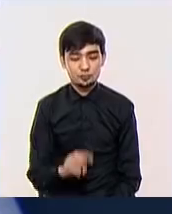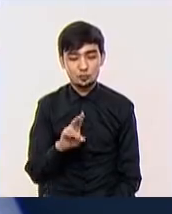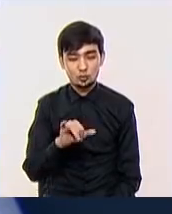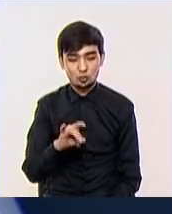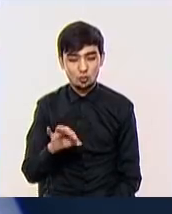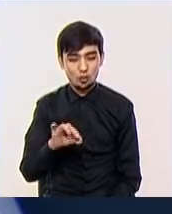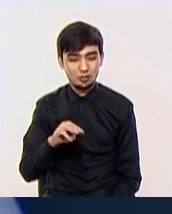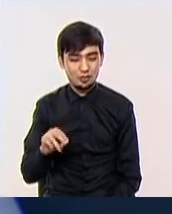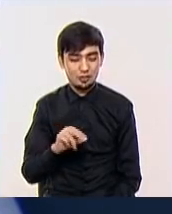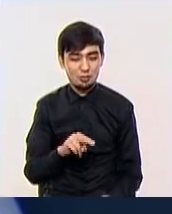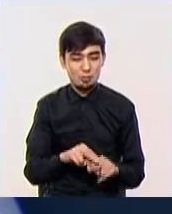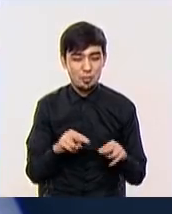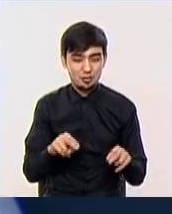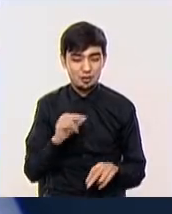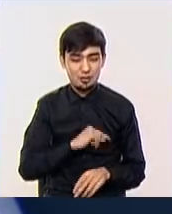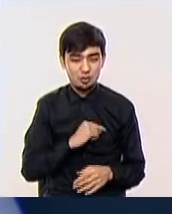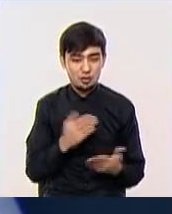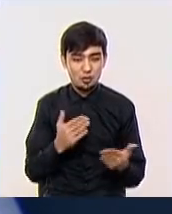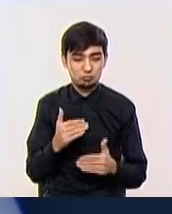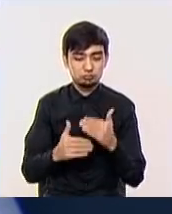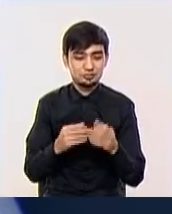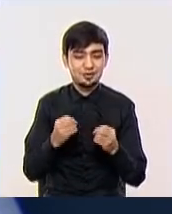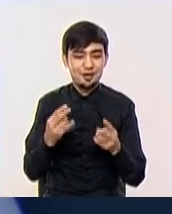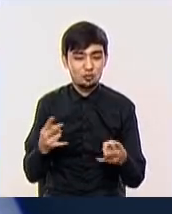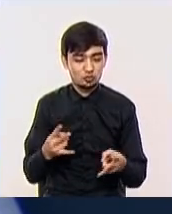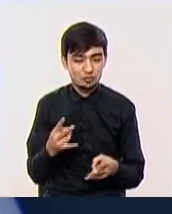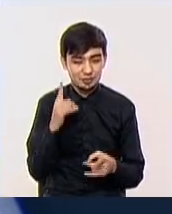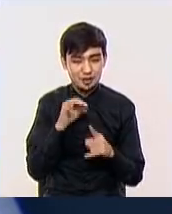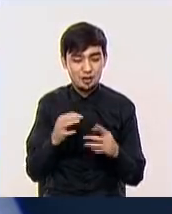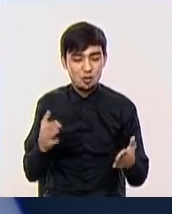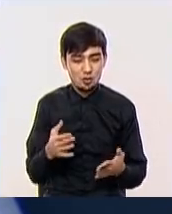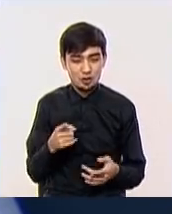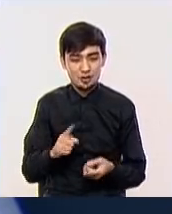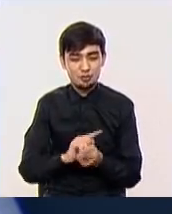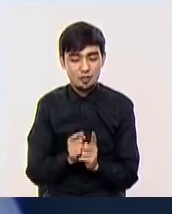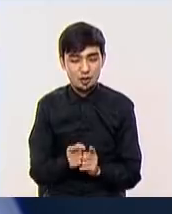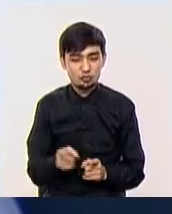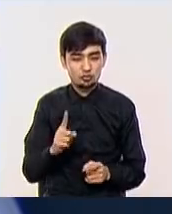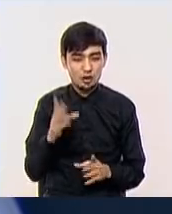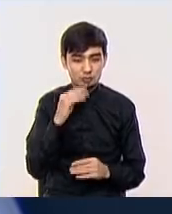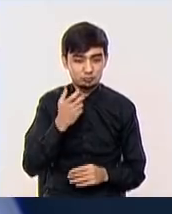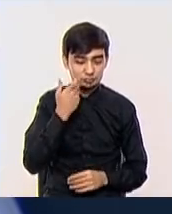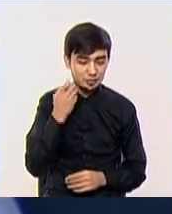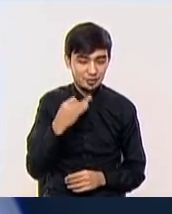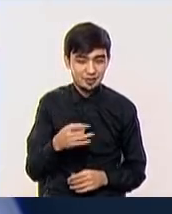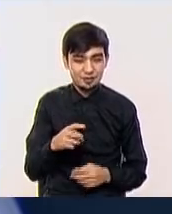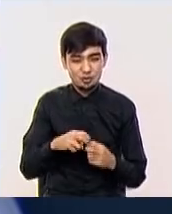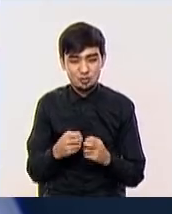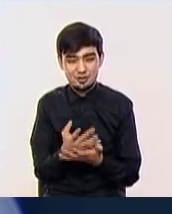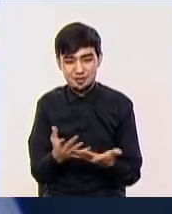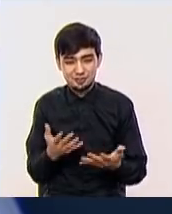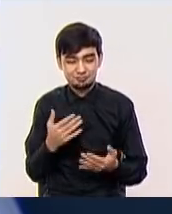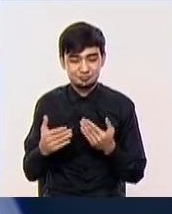Nur Otan partiyasının jumısı kay bağıtta örbüü kerek? Partiyadagı özgerister nege alıp kelüü mümkün? Ошо жана өзгө де маселелерди